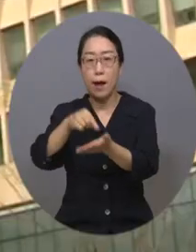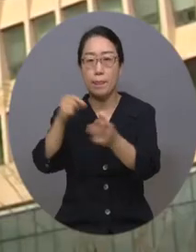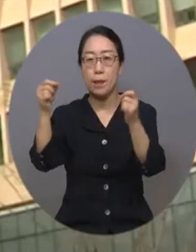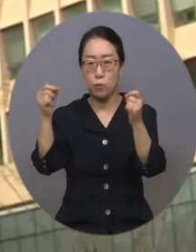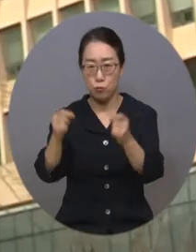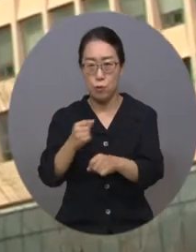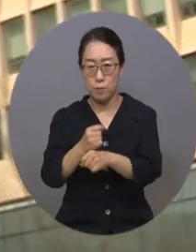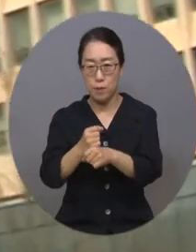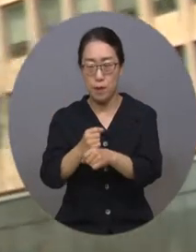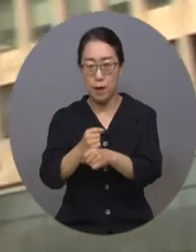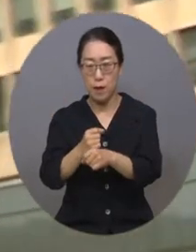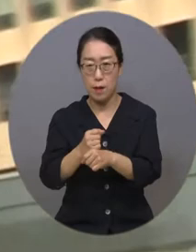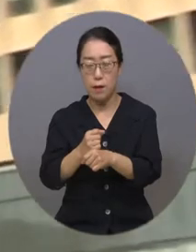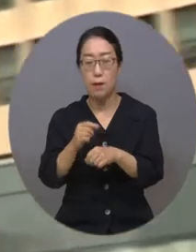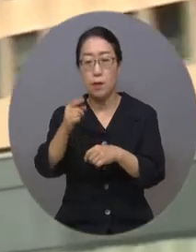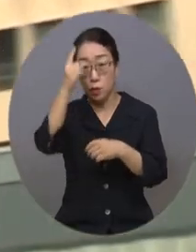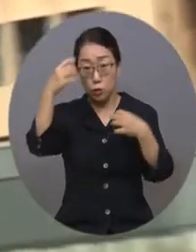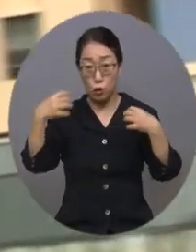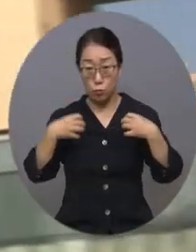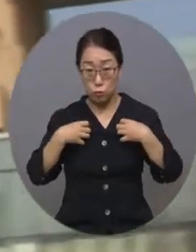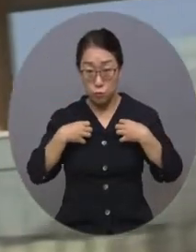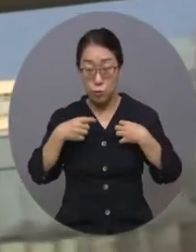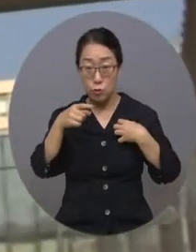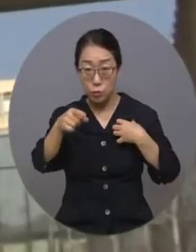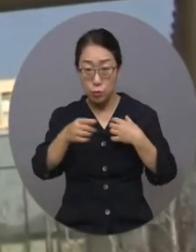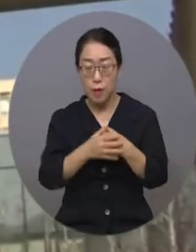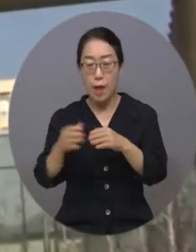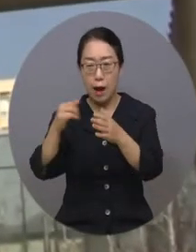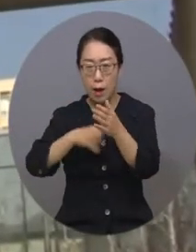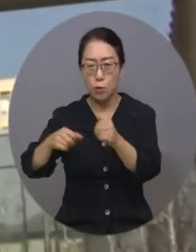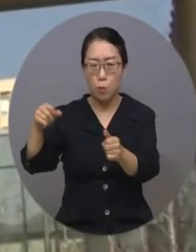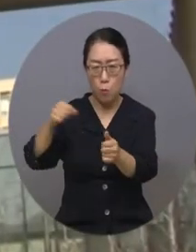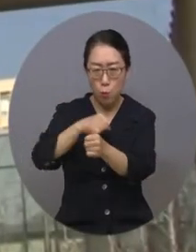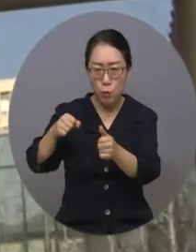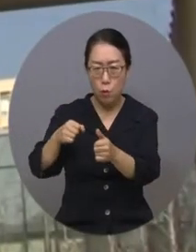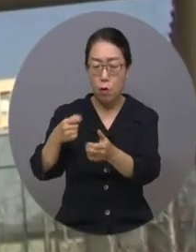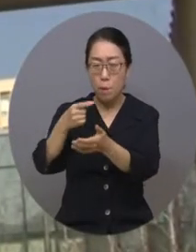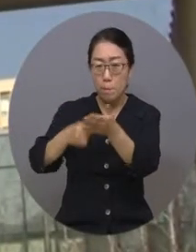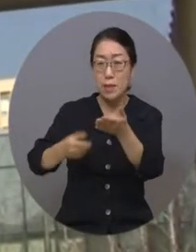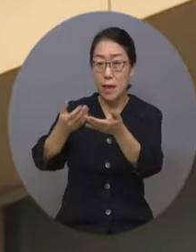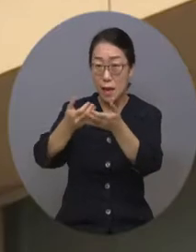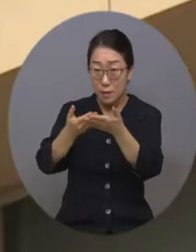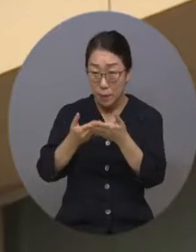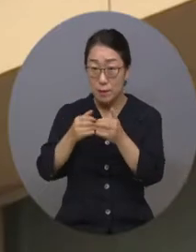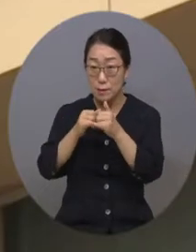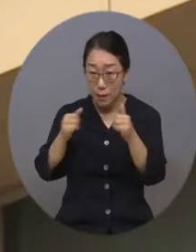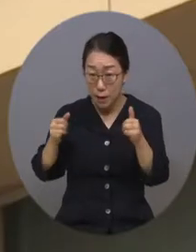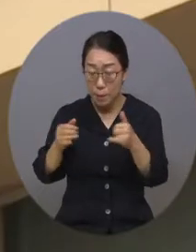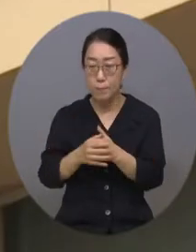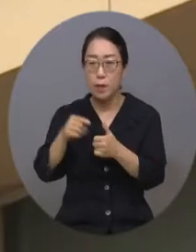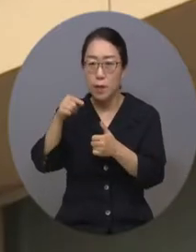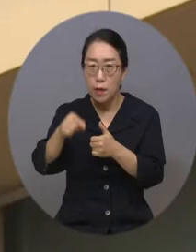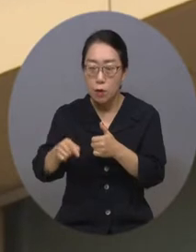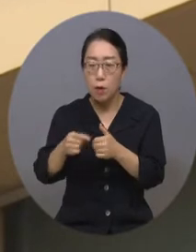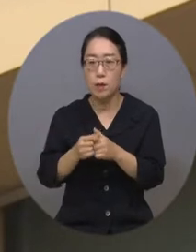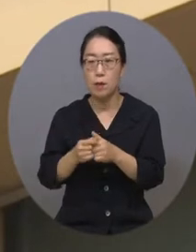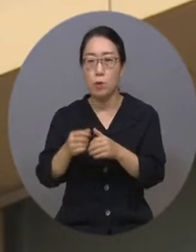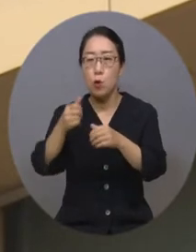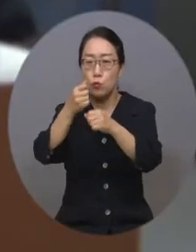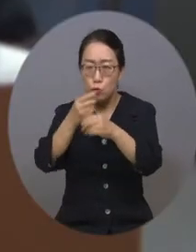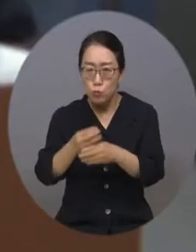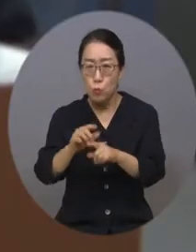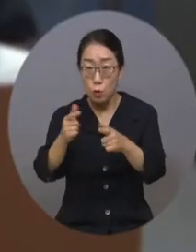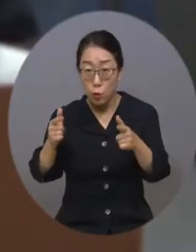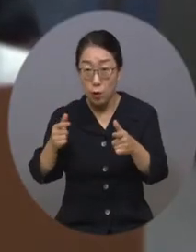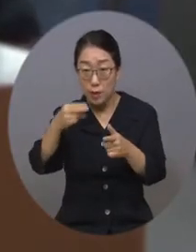행정안전부는 가정폭력 행위자 에 대한 가정폭력 피해자의 주민등록표 등 초본 교부 제한 신청에 보다